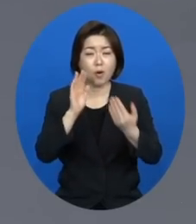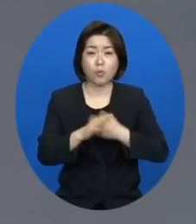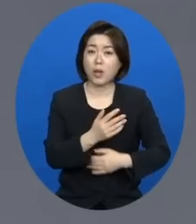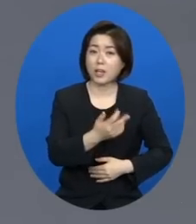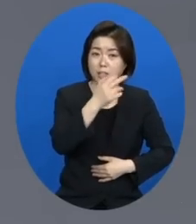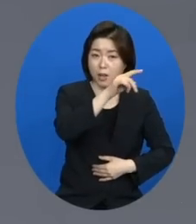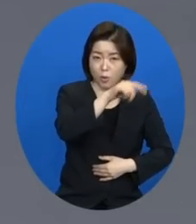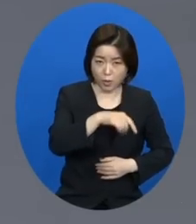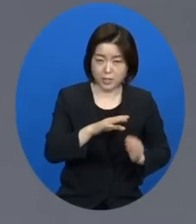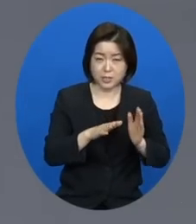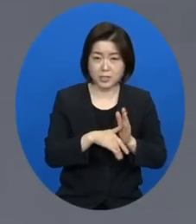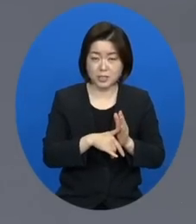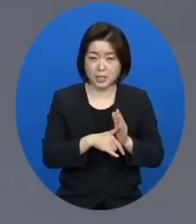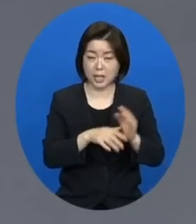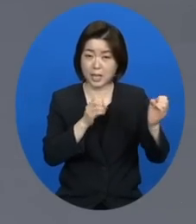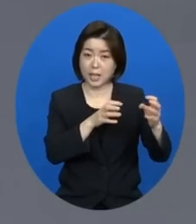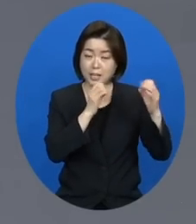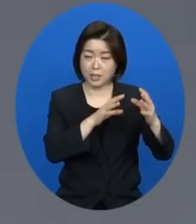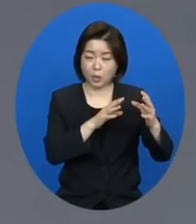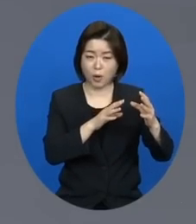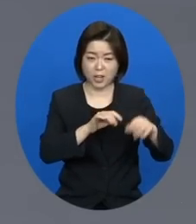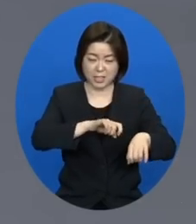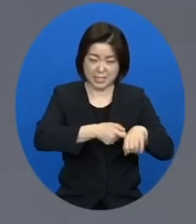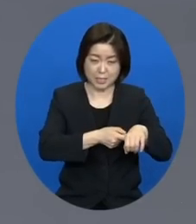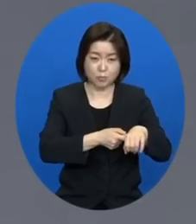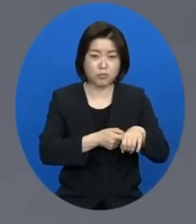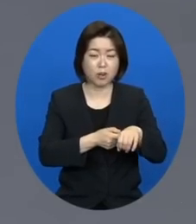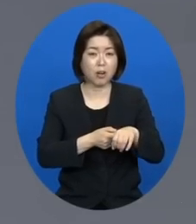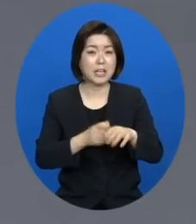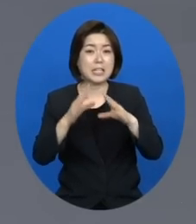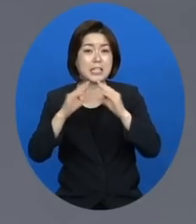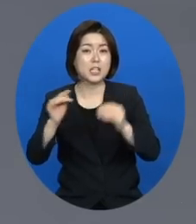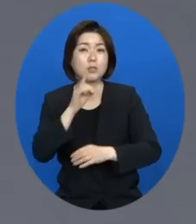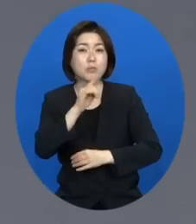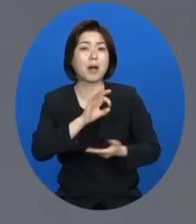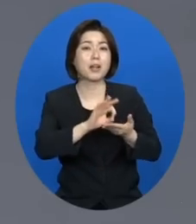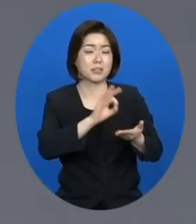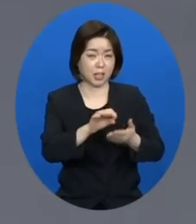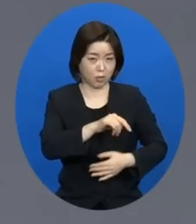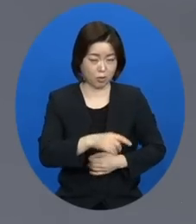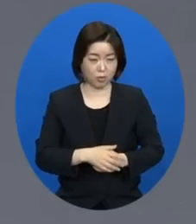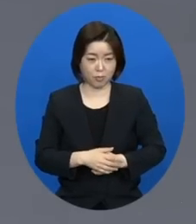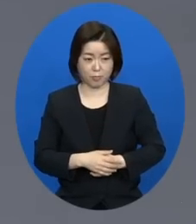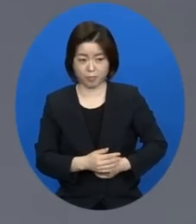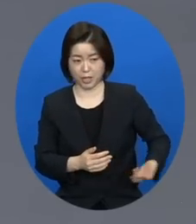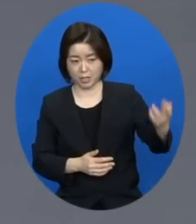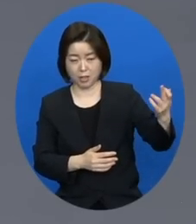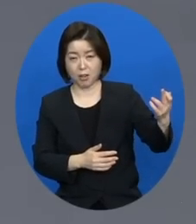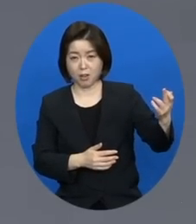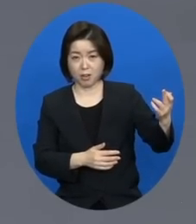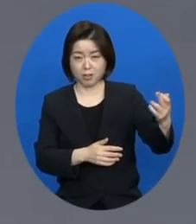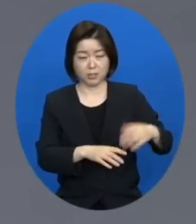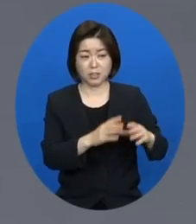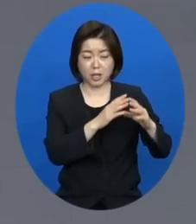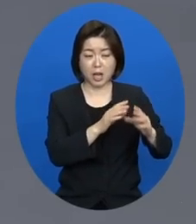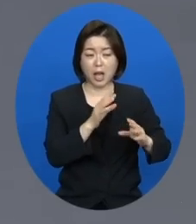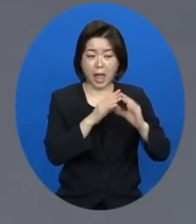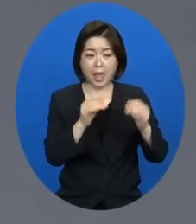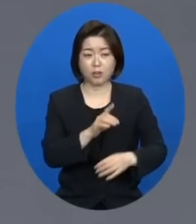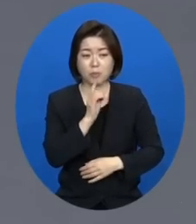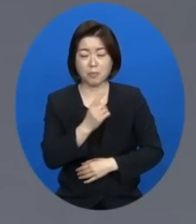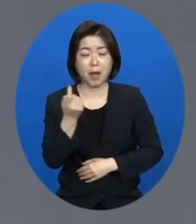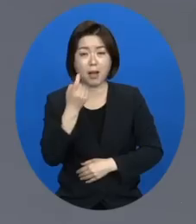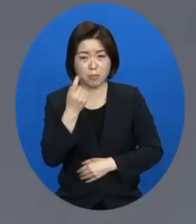때 대화를 일부러 이집트 언어를 써서 못 알아듣게끔 만들거든요. 근데 형들이 하는 말을 다 알아듣죠. 그러니까 애굽의 언어를